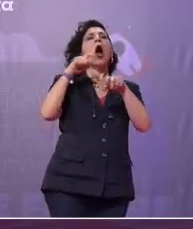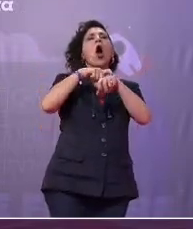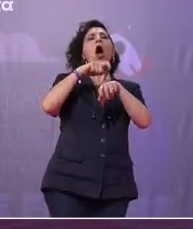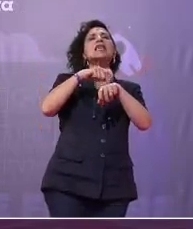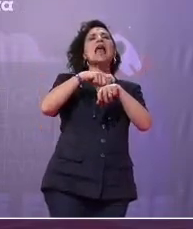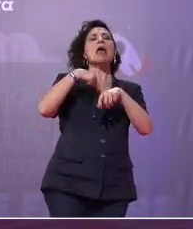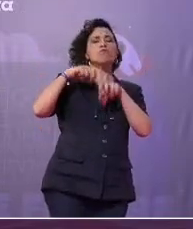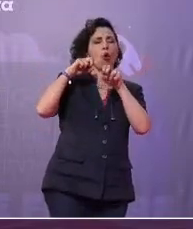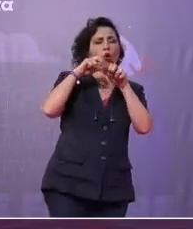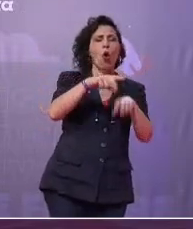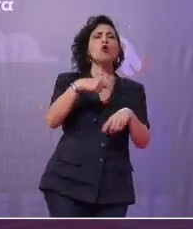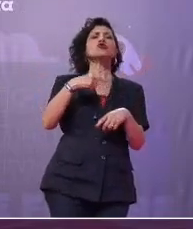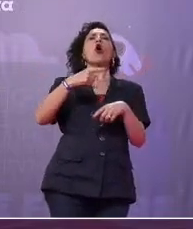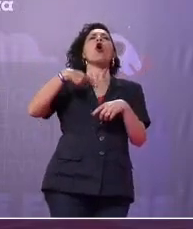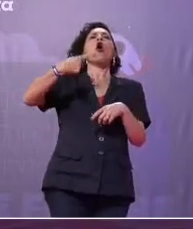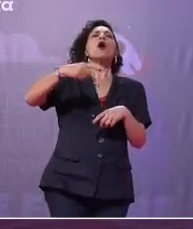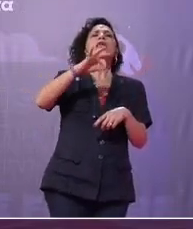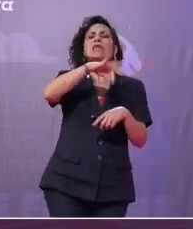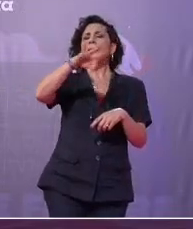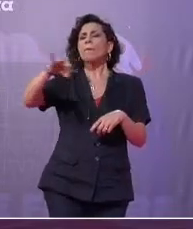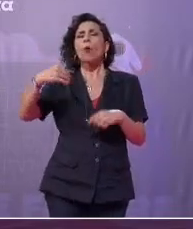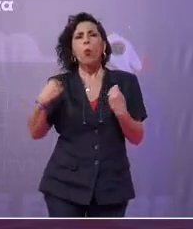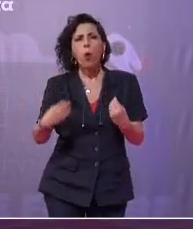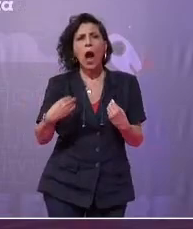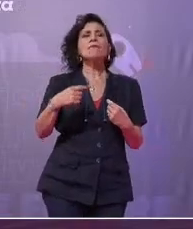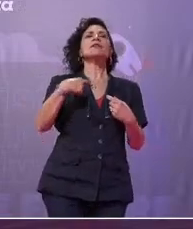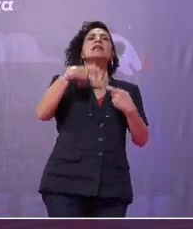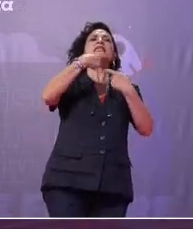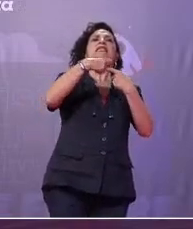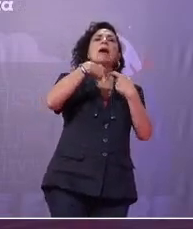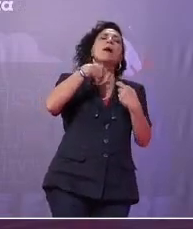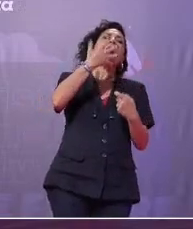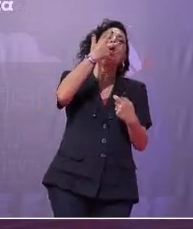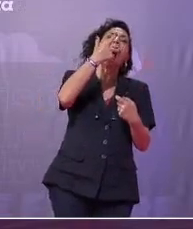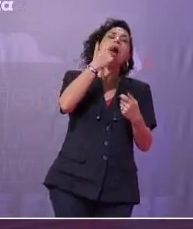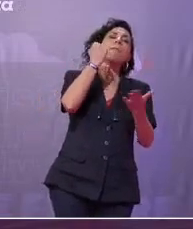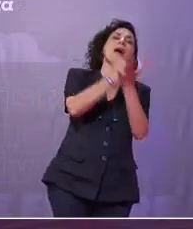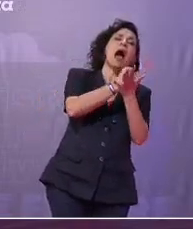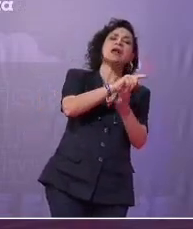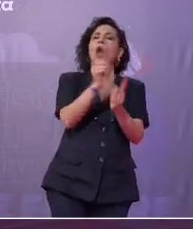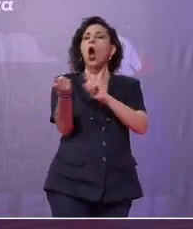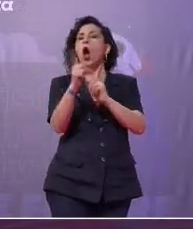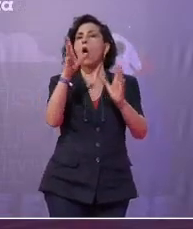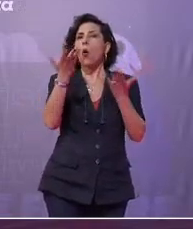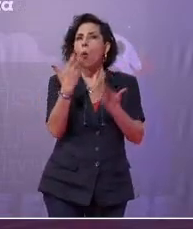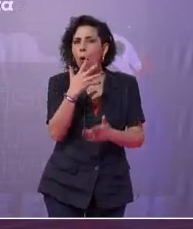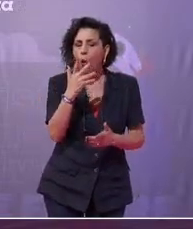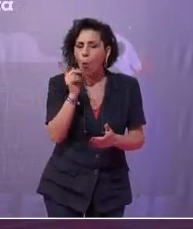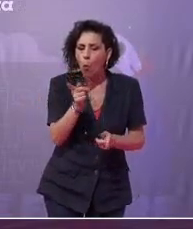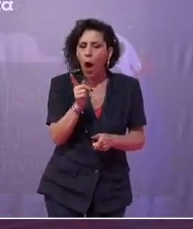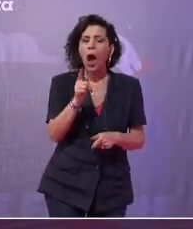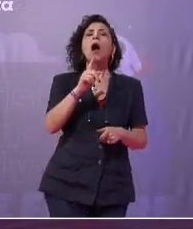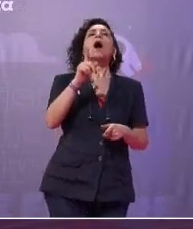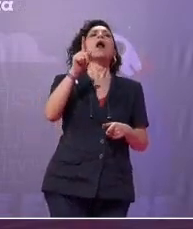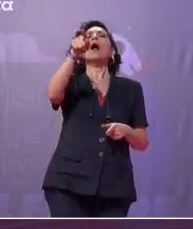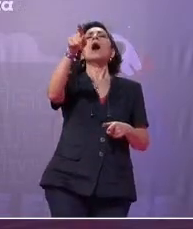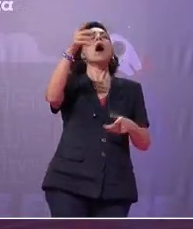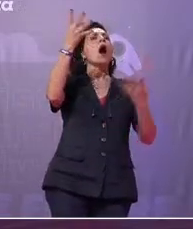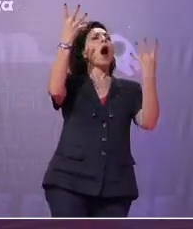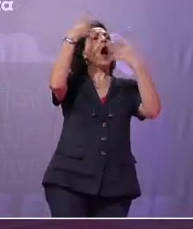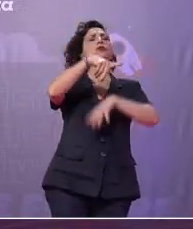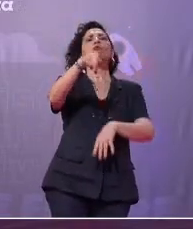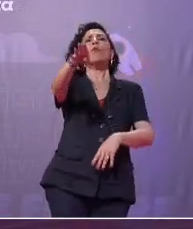Brand che preferisco rispetto agli altri e mi dirà direttamente Guarda scegli tra queste quattro come se fosse il miglior commesso del mondo